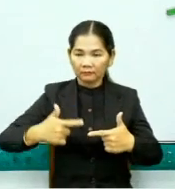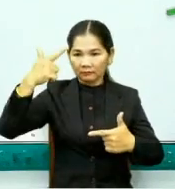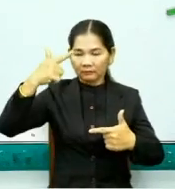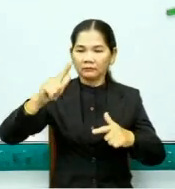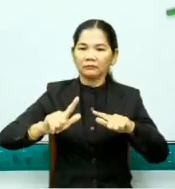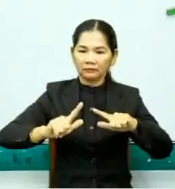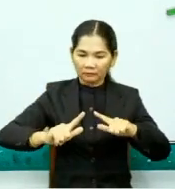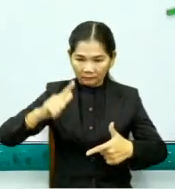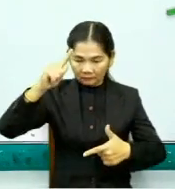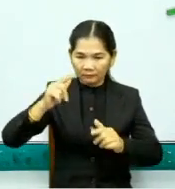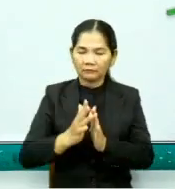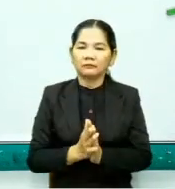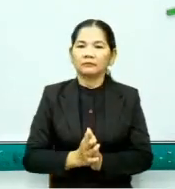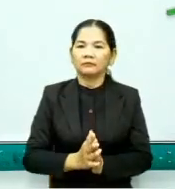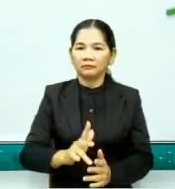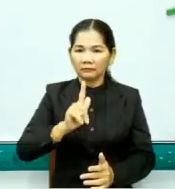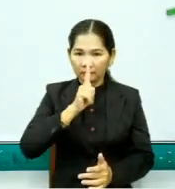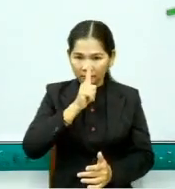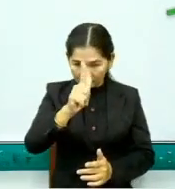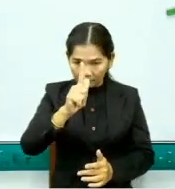Chiêng kế.